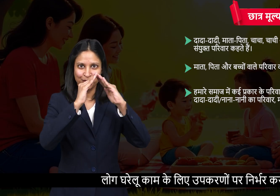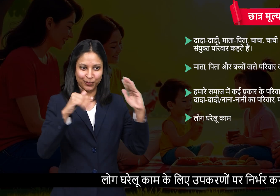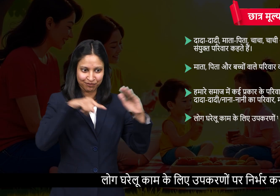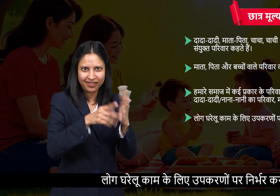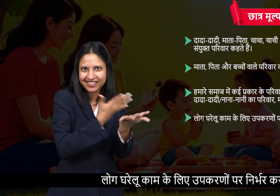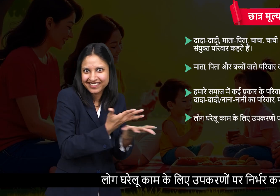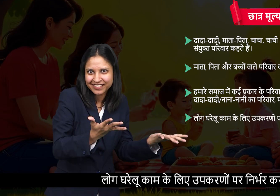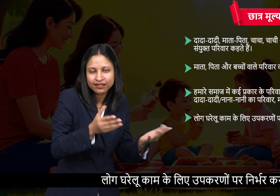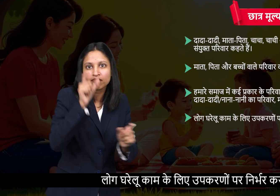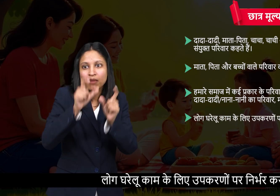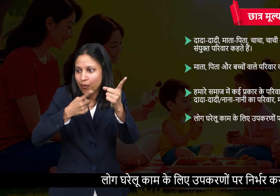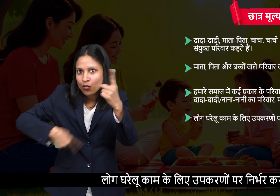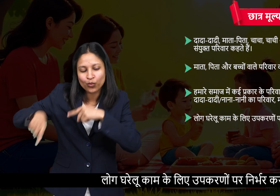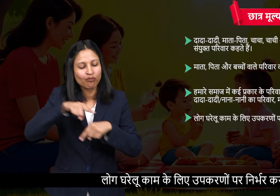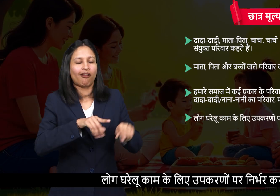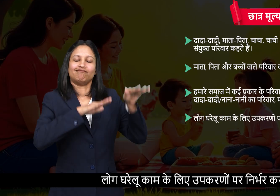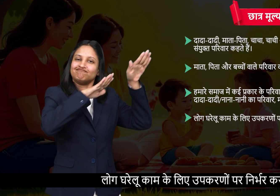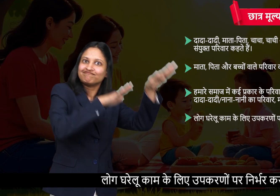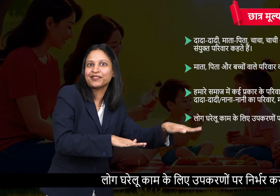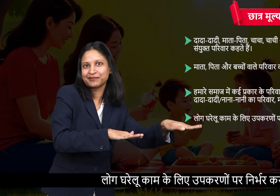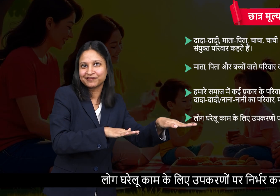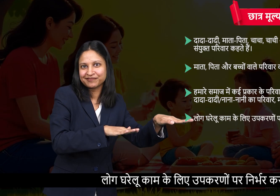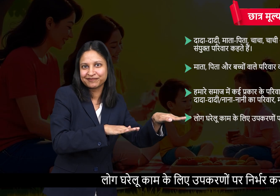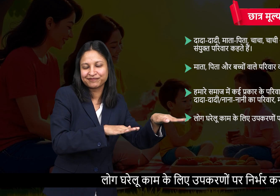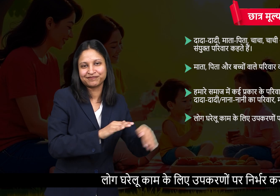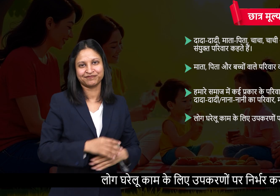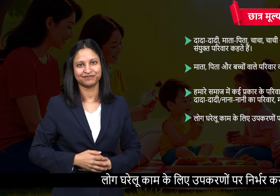लोग घरेलू काम के लिए उपकरणों पर निर्भर करते हैं।